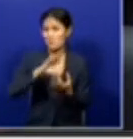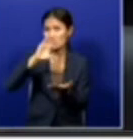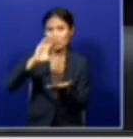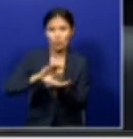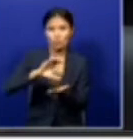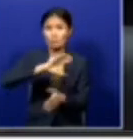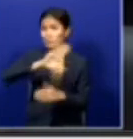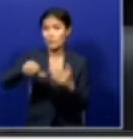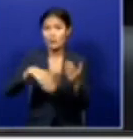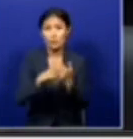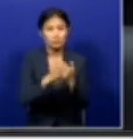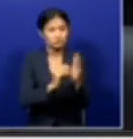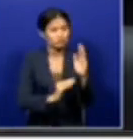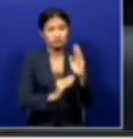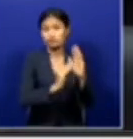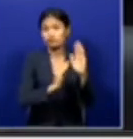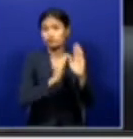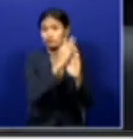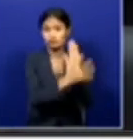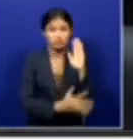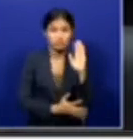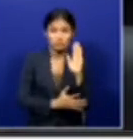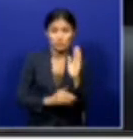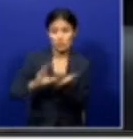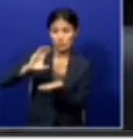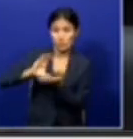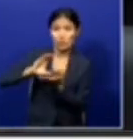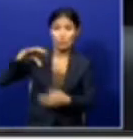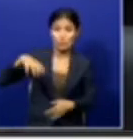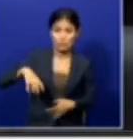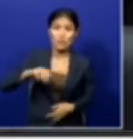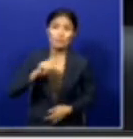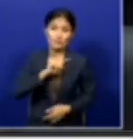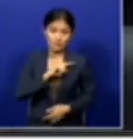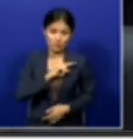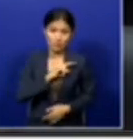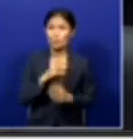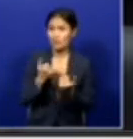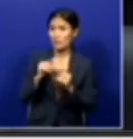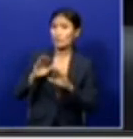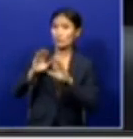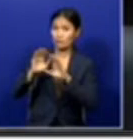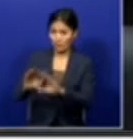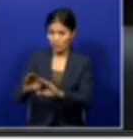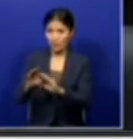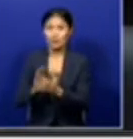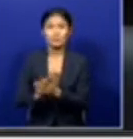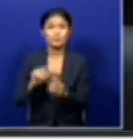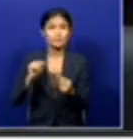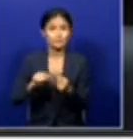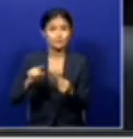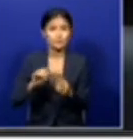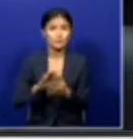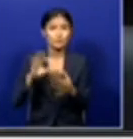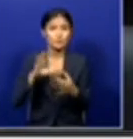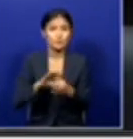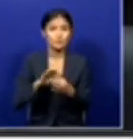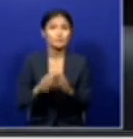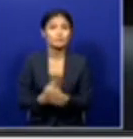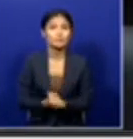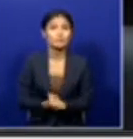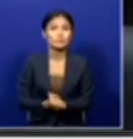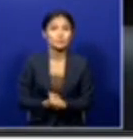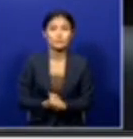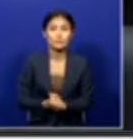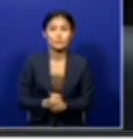ทั้งประเทศสิ่งที่ผมอยากจะฝากสำนักงบประมาณมากที่สุดเกี่ยวกับเรื่องของกรม